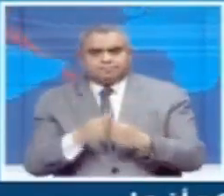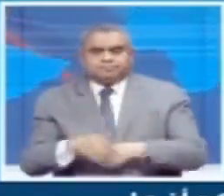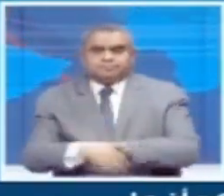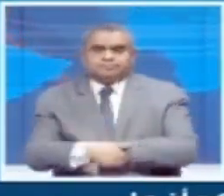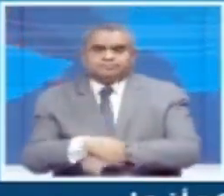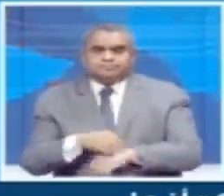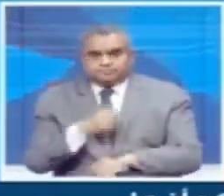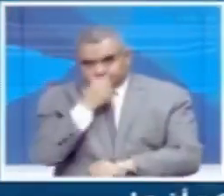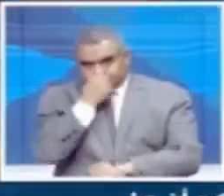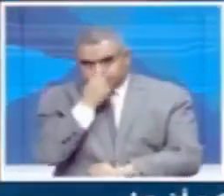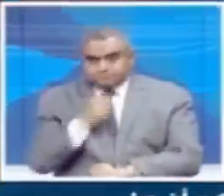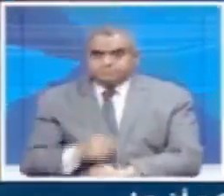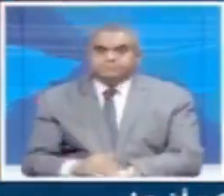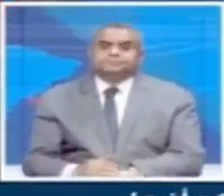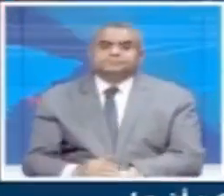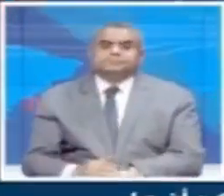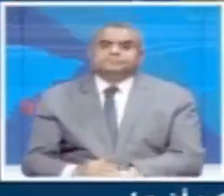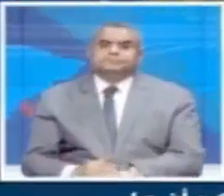والاستقرار.